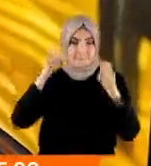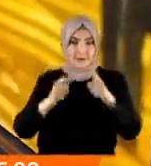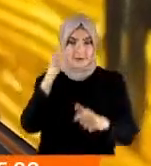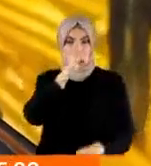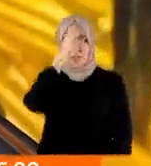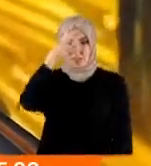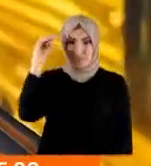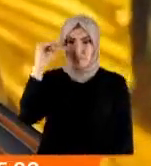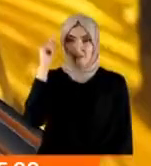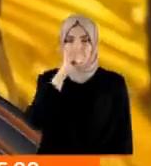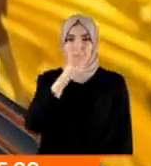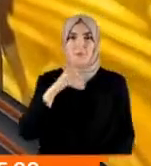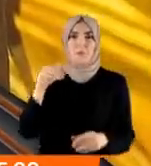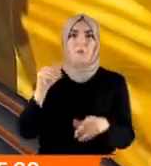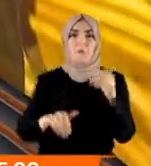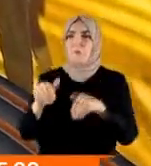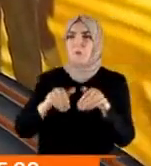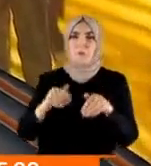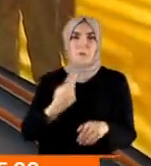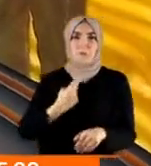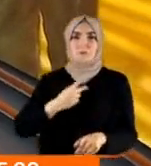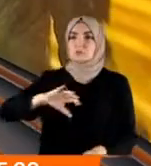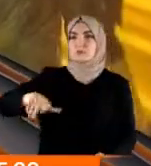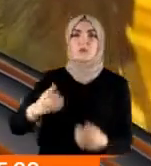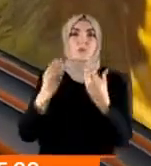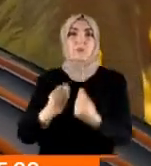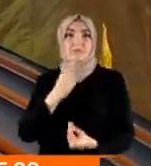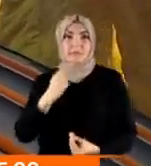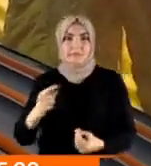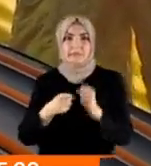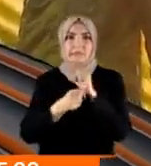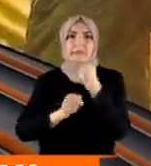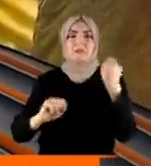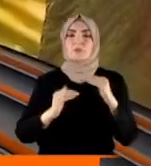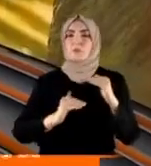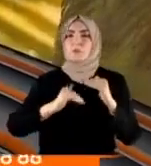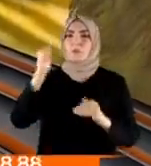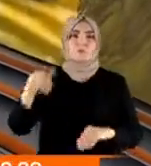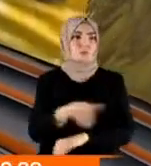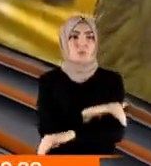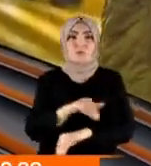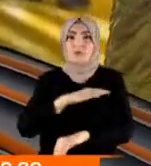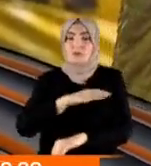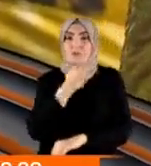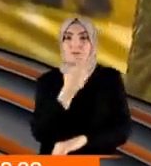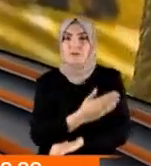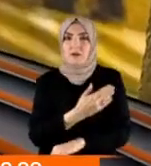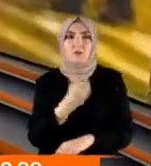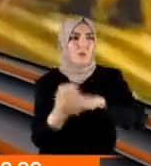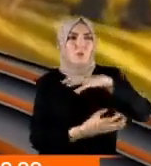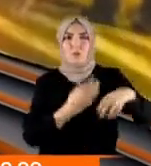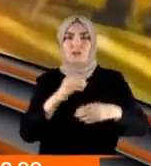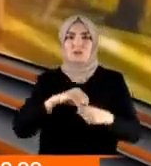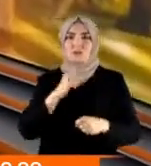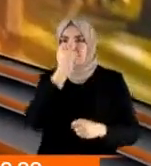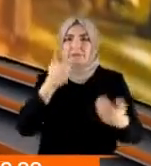Amerika'da Trump'ın oylarımız çalındı demesi tansiyonu yükseltti ve gerilim sokaklara da indi. Çıkan olaylarda yaralananlar oldu. Dünya